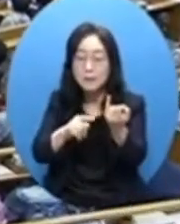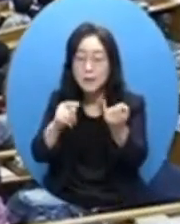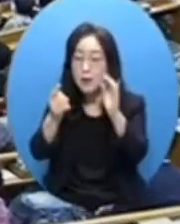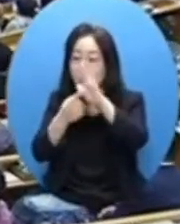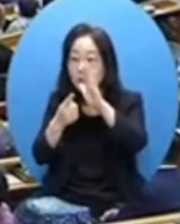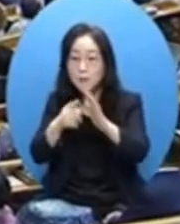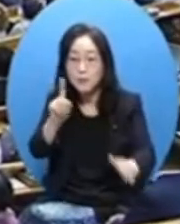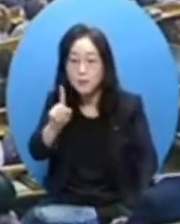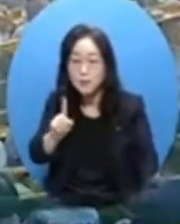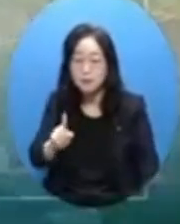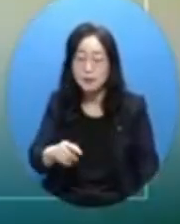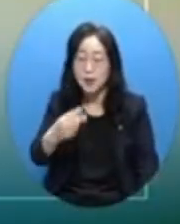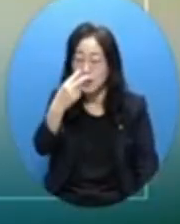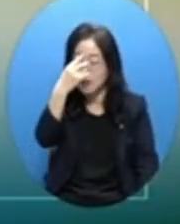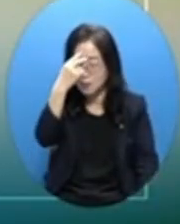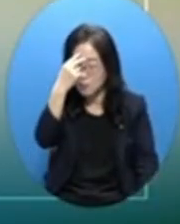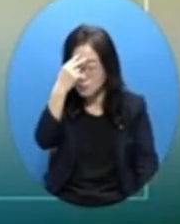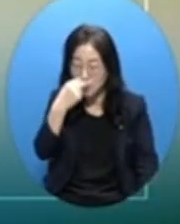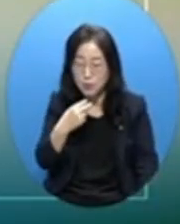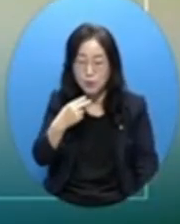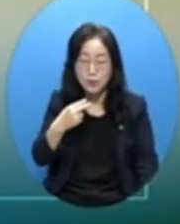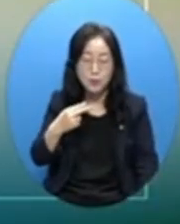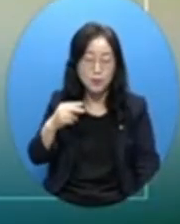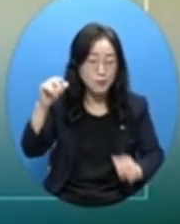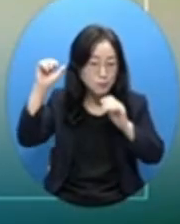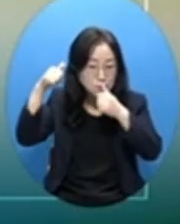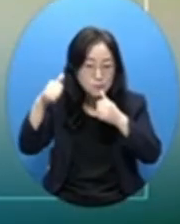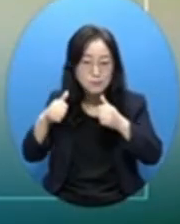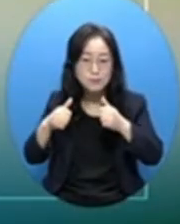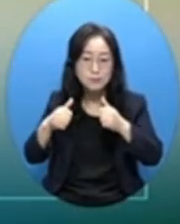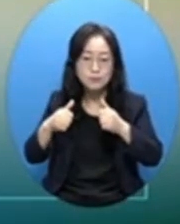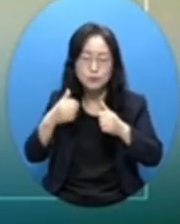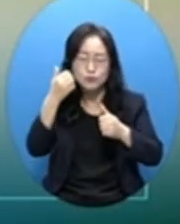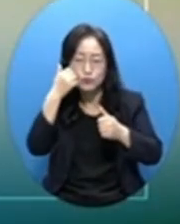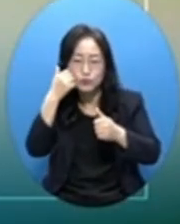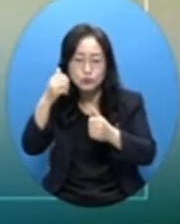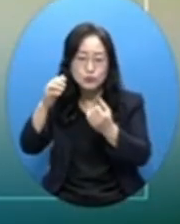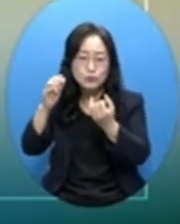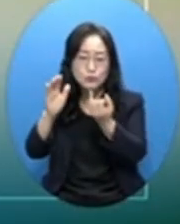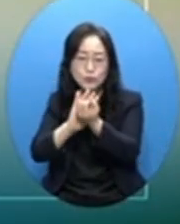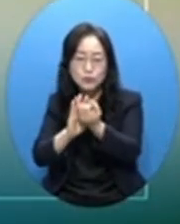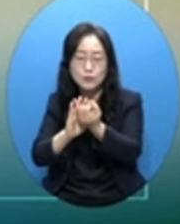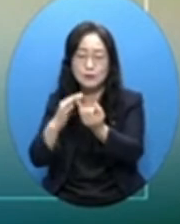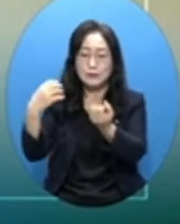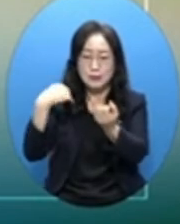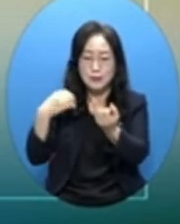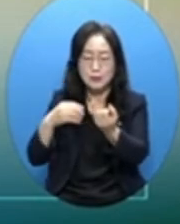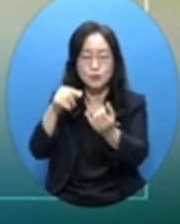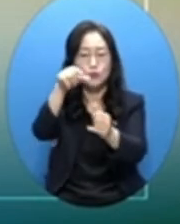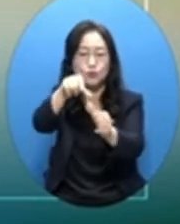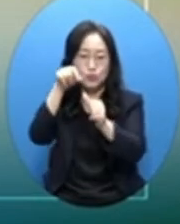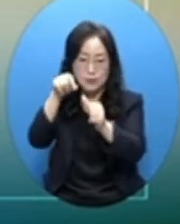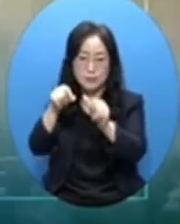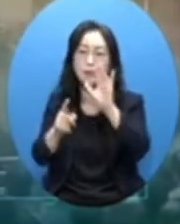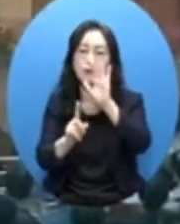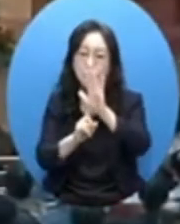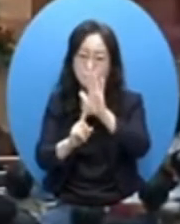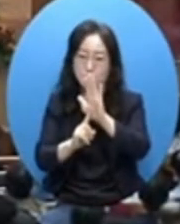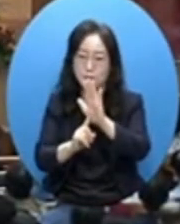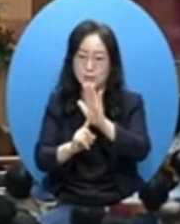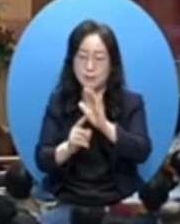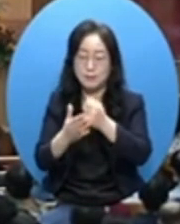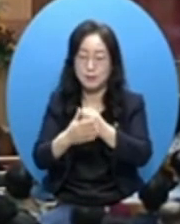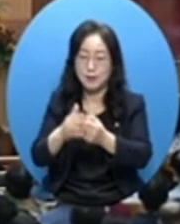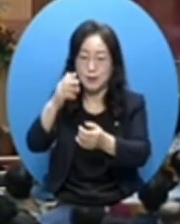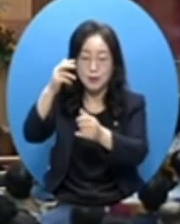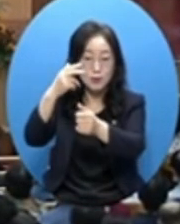났습니다. 보지 못하고 듣지 못하고 말하지 못하는 아이를 돌볼 사람을 구합니다. 그래서 그 교장